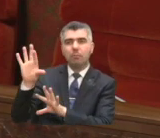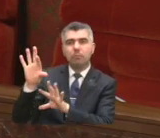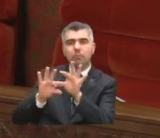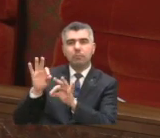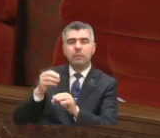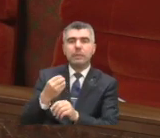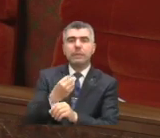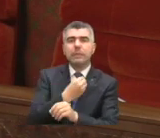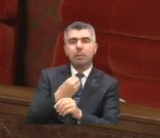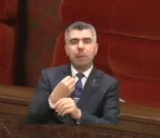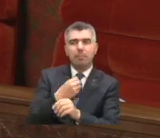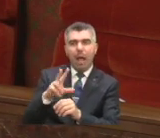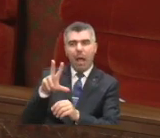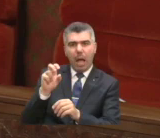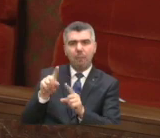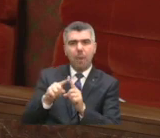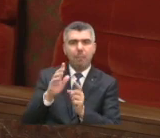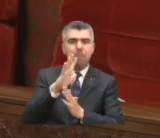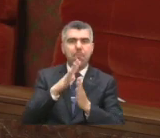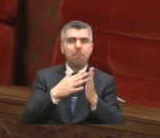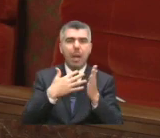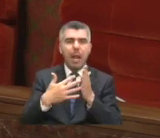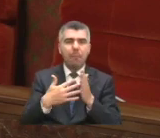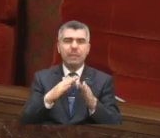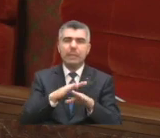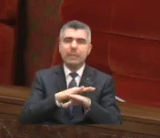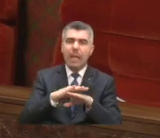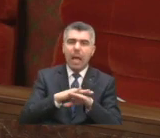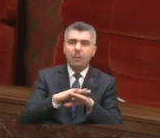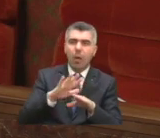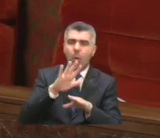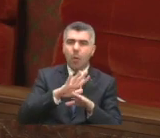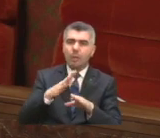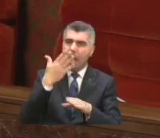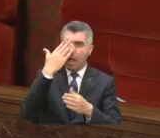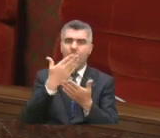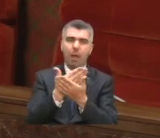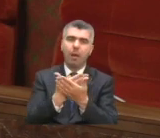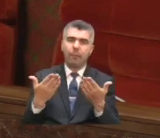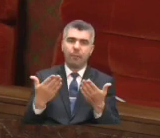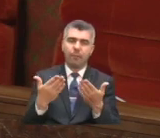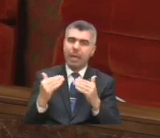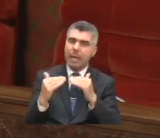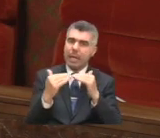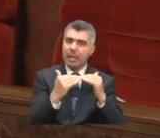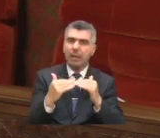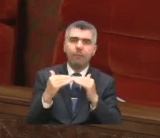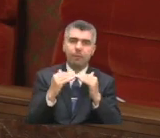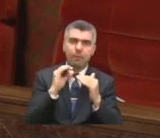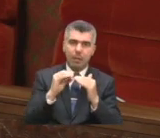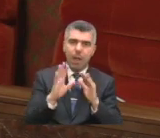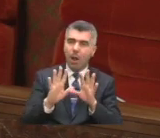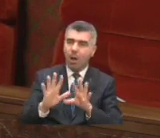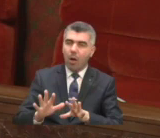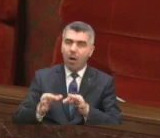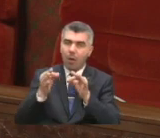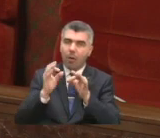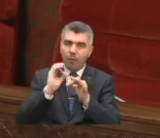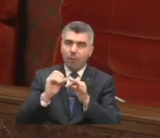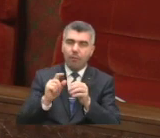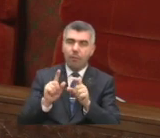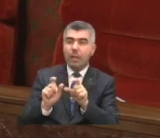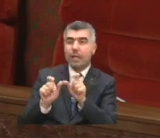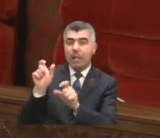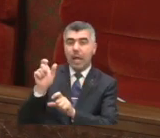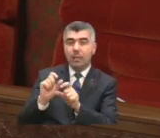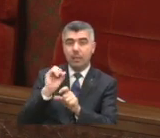عندكم خريطة صحية جهوية، سياسة جهوية صحية جهوية، غادي تكون واحد الملائمة. نتوما اللي طرف من الحلول، الناس اللي هما اليوم